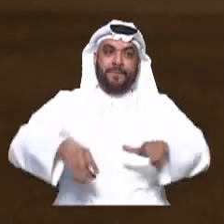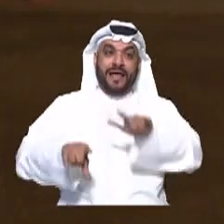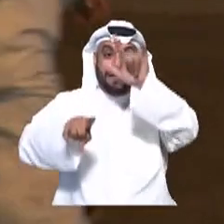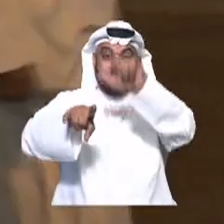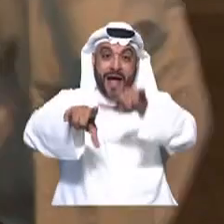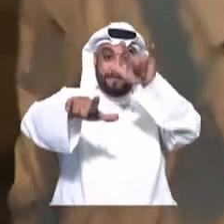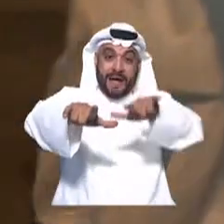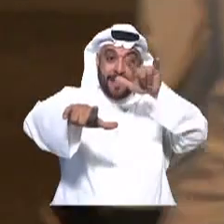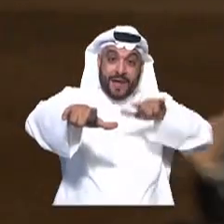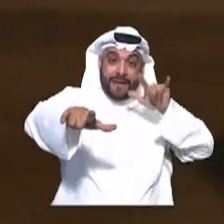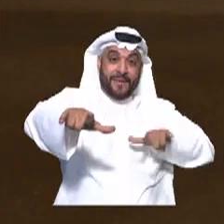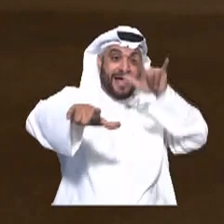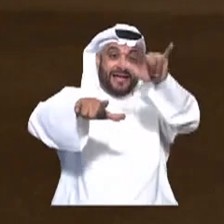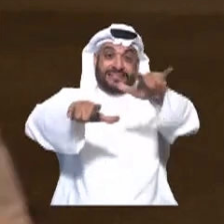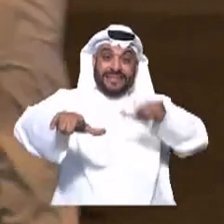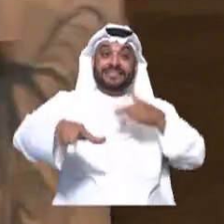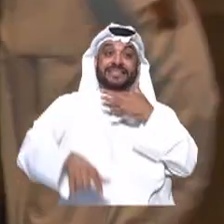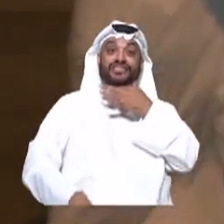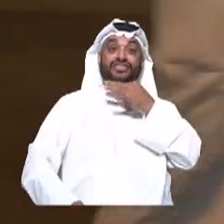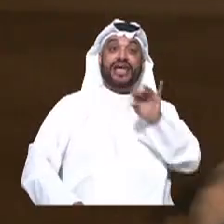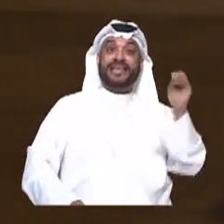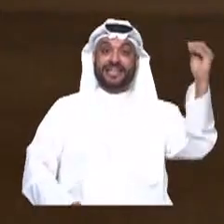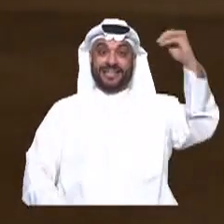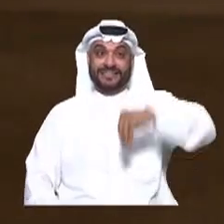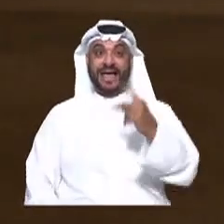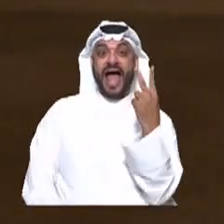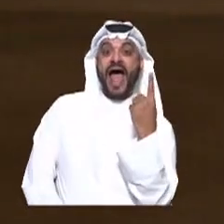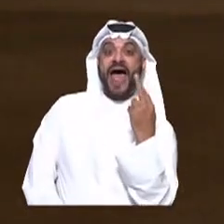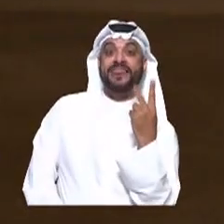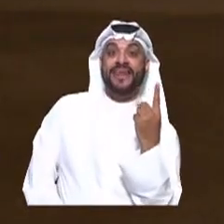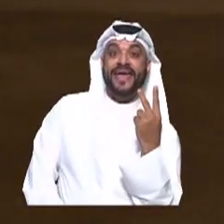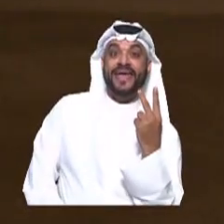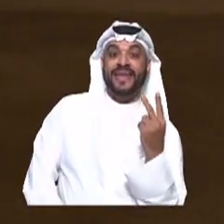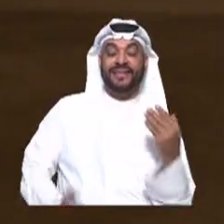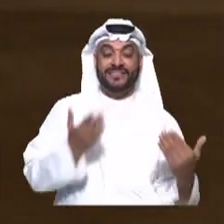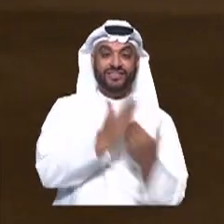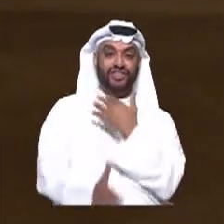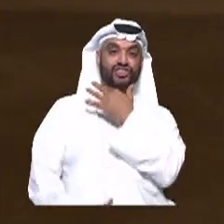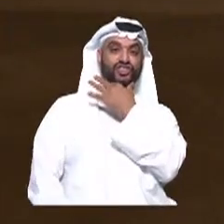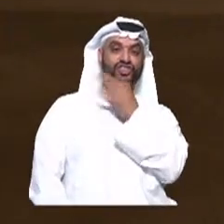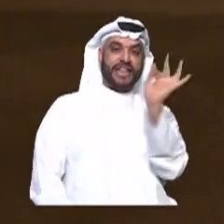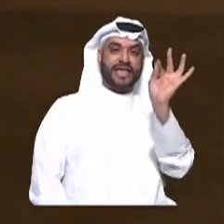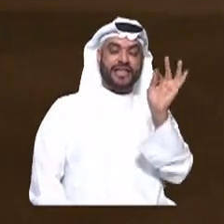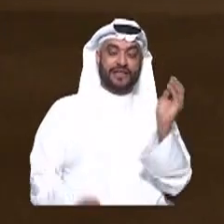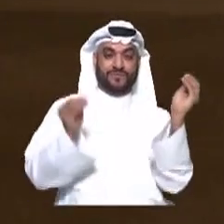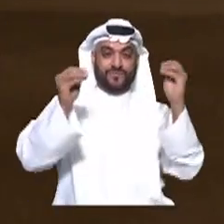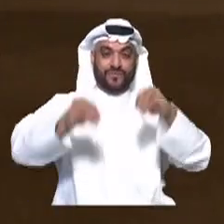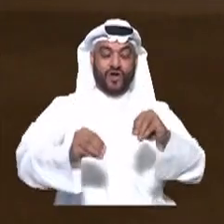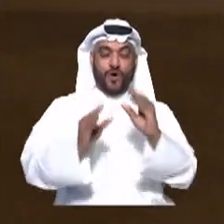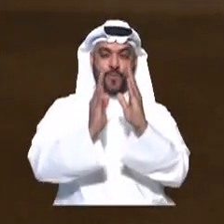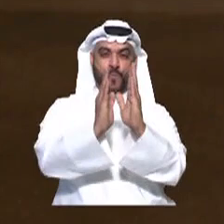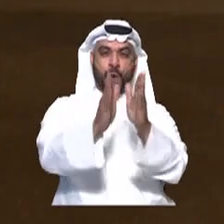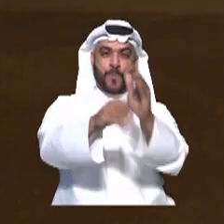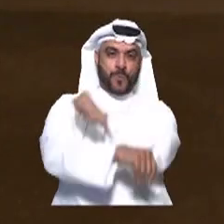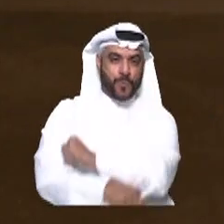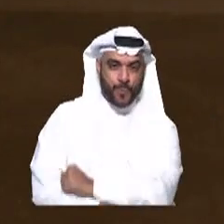جوي جديد يحلق في الكويت من مدرج شركة الخطوط الجوية الكويتية على طريق إحياء